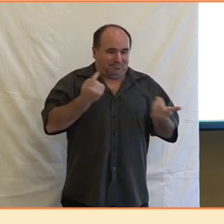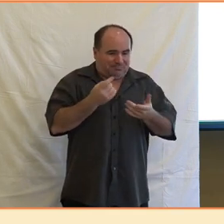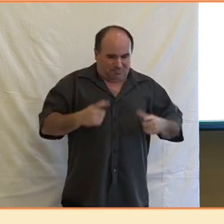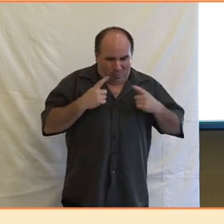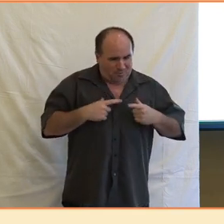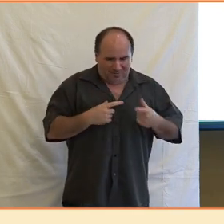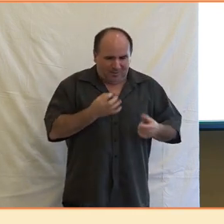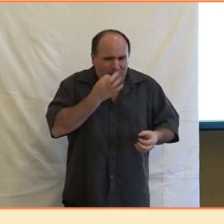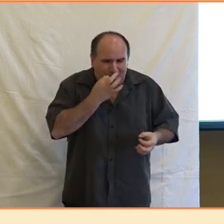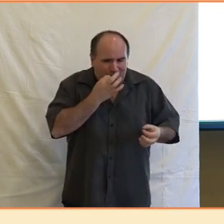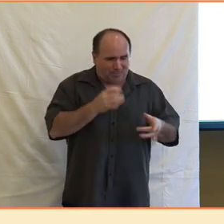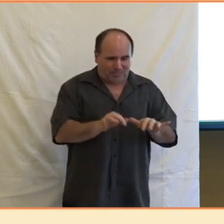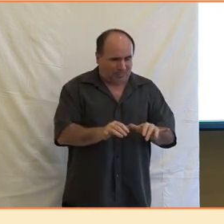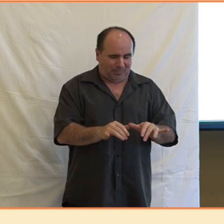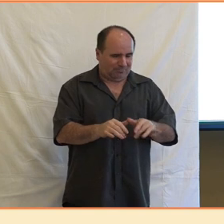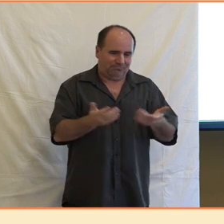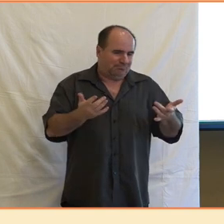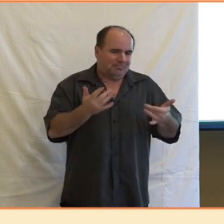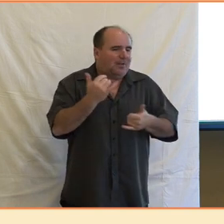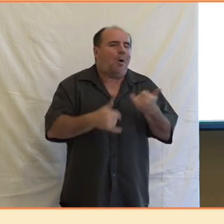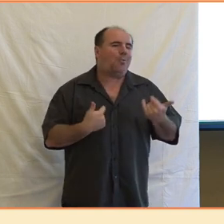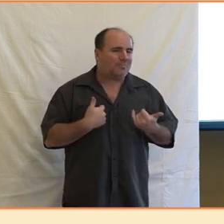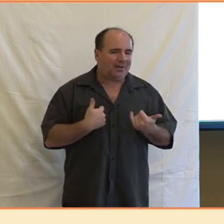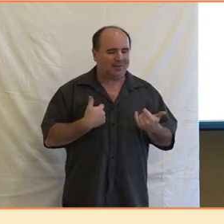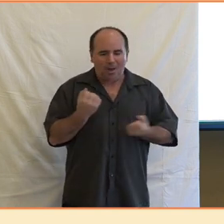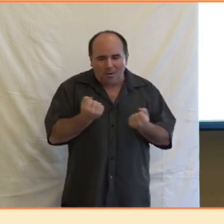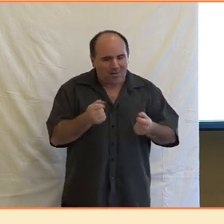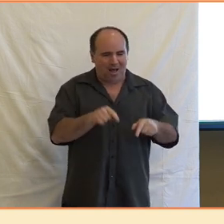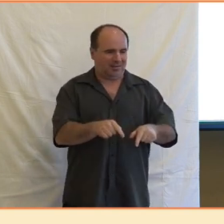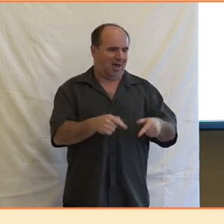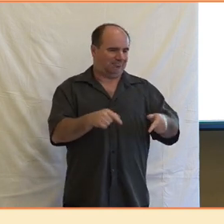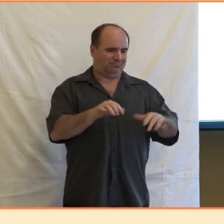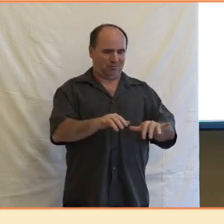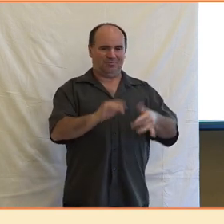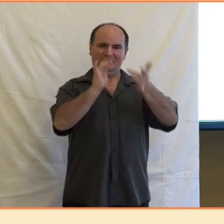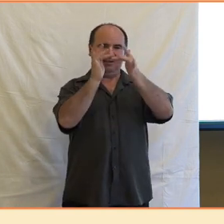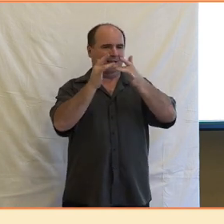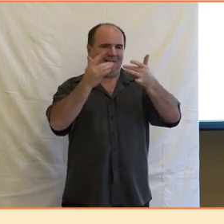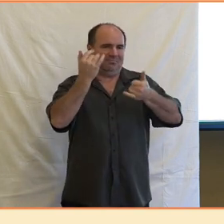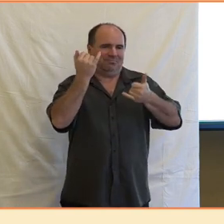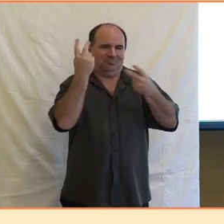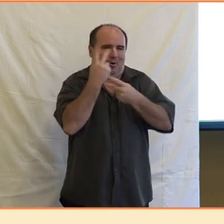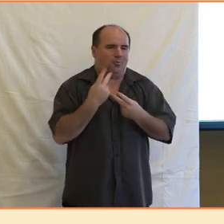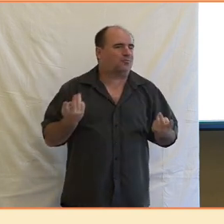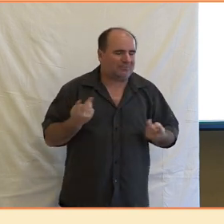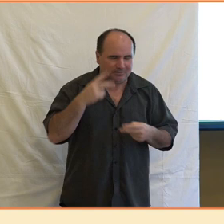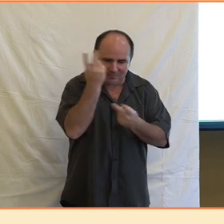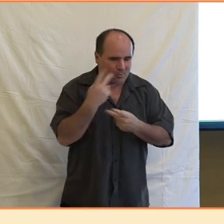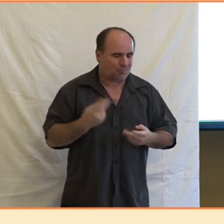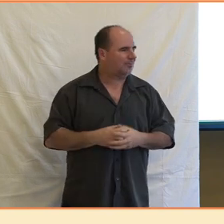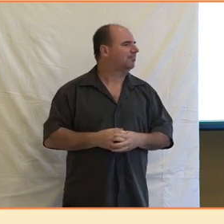z nějakého důvodu prostě ty technologie neovládají, nerozumí si s nimi. Já bych tady